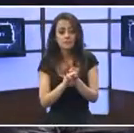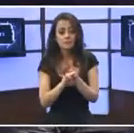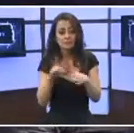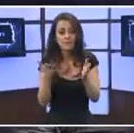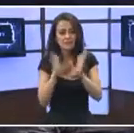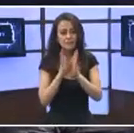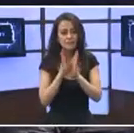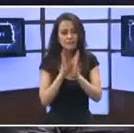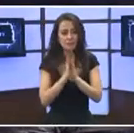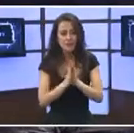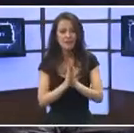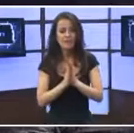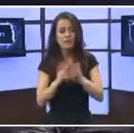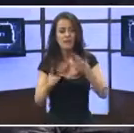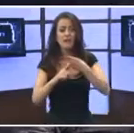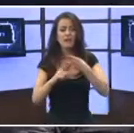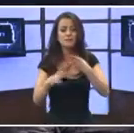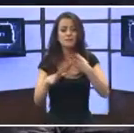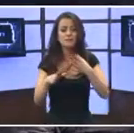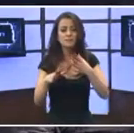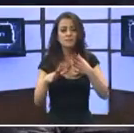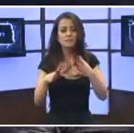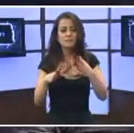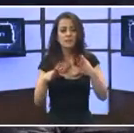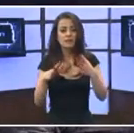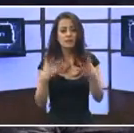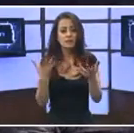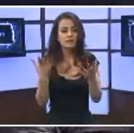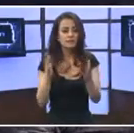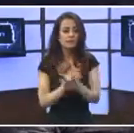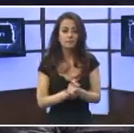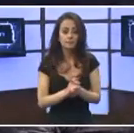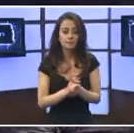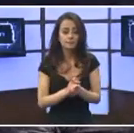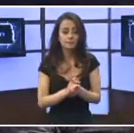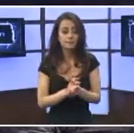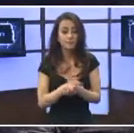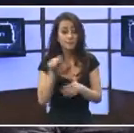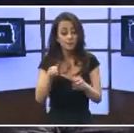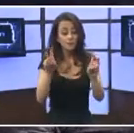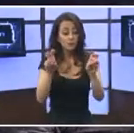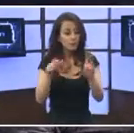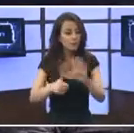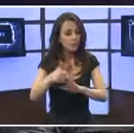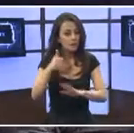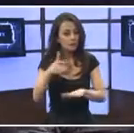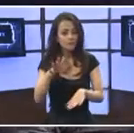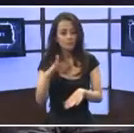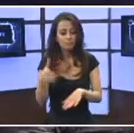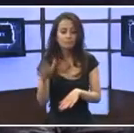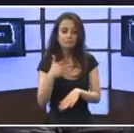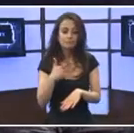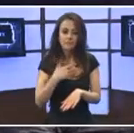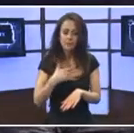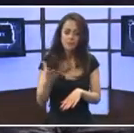maalesef emanete ihanet eden aileler var. Allah onlara yardım etsin. Siz Abi. De bu konuda başkanım hani bizlerden belki çok